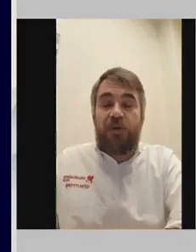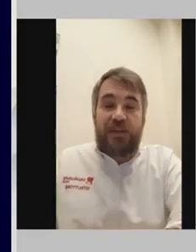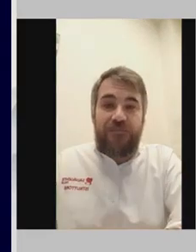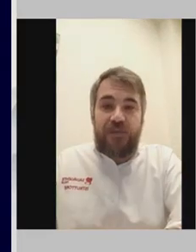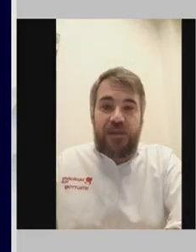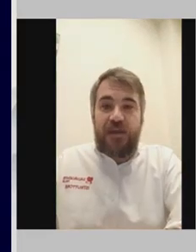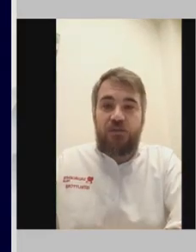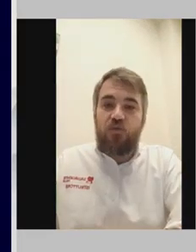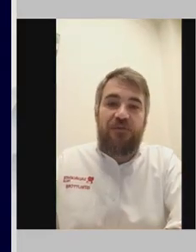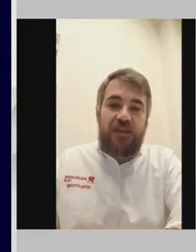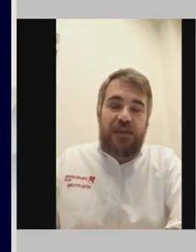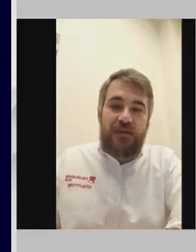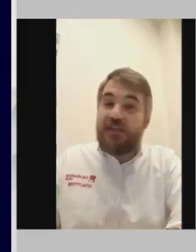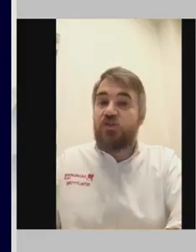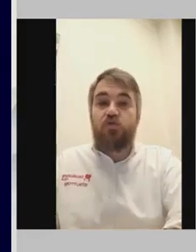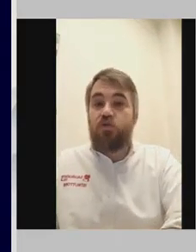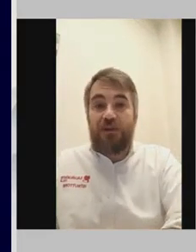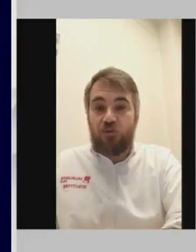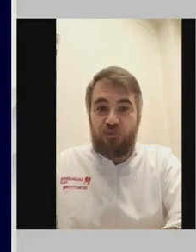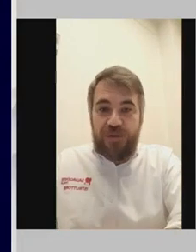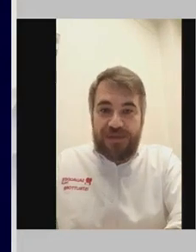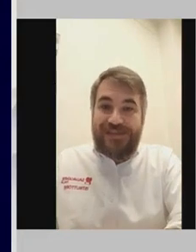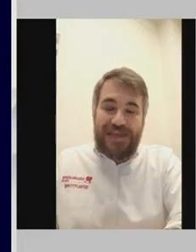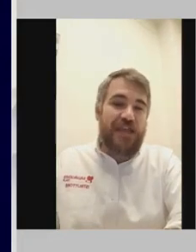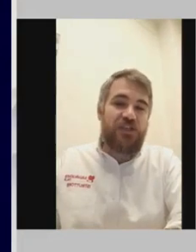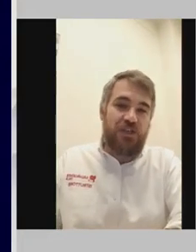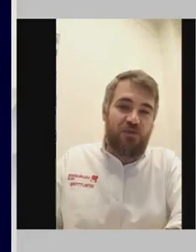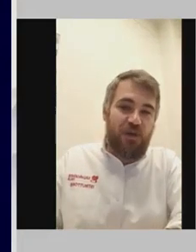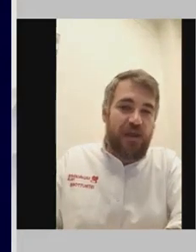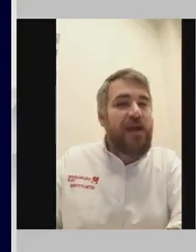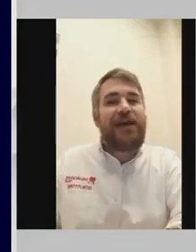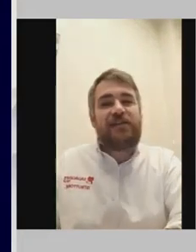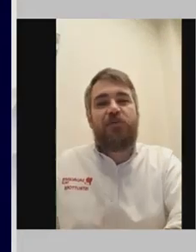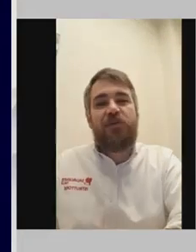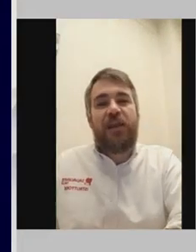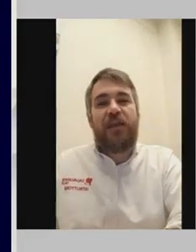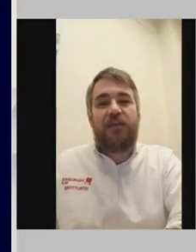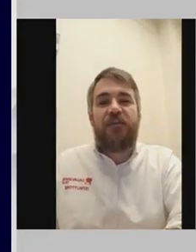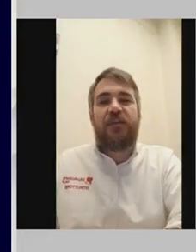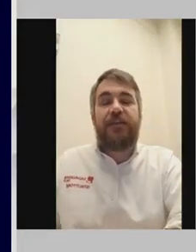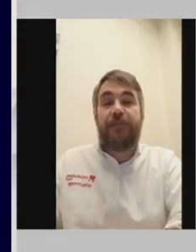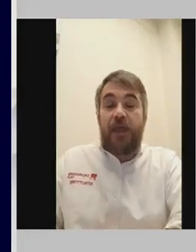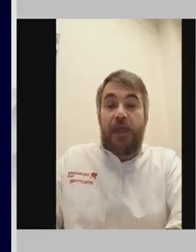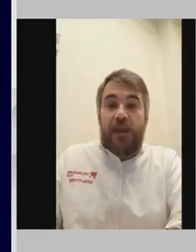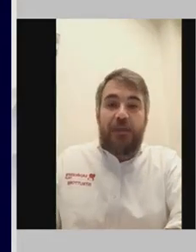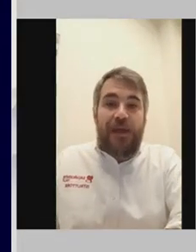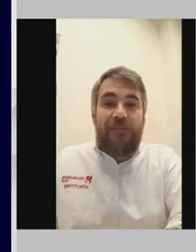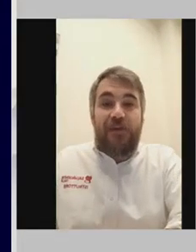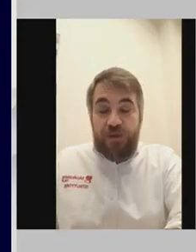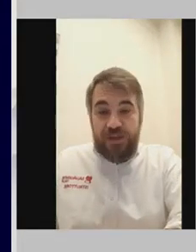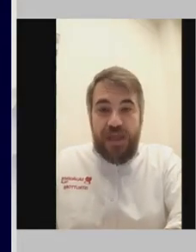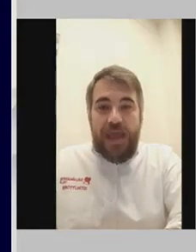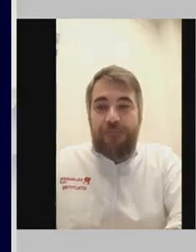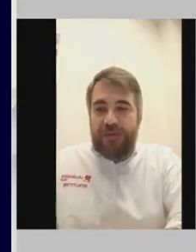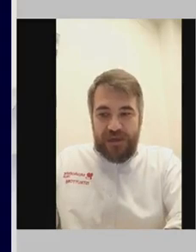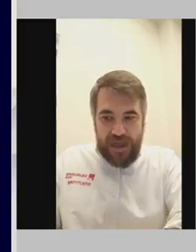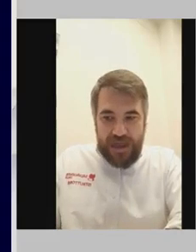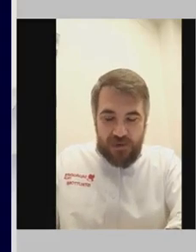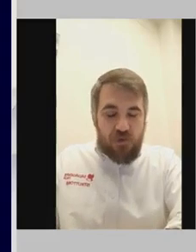più importante della tua vita? Nessuno ha dubbi se è genitore a rispondere i figli. La domanda quindi